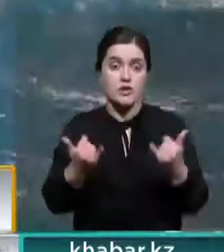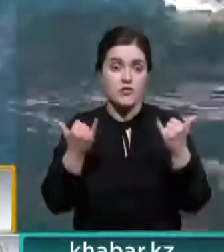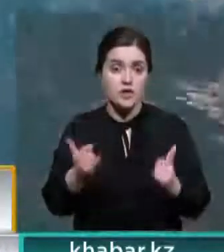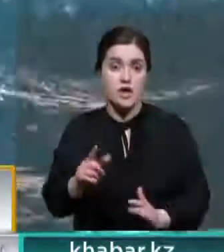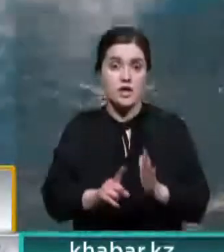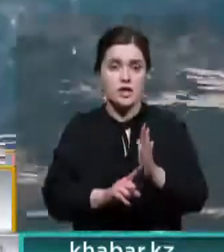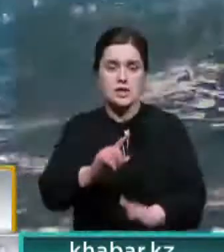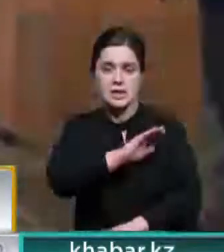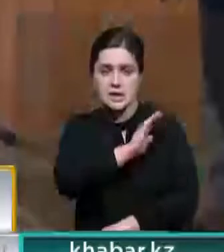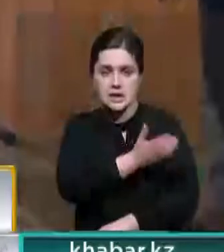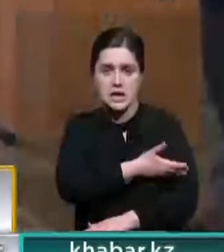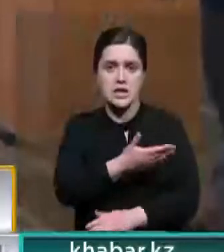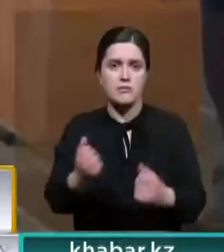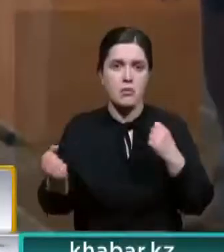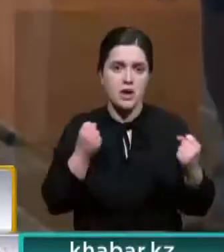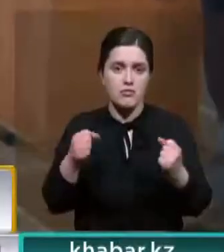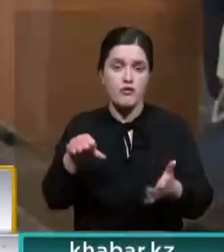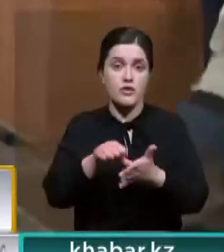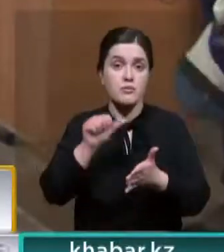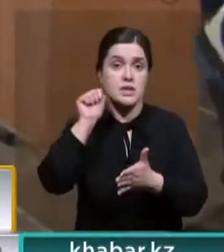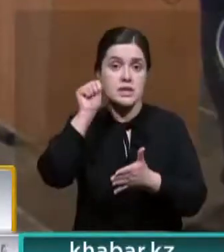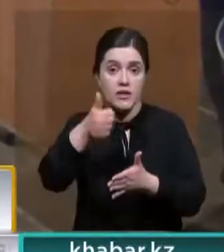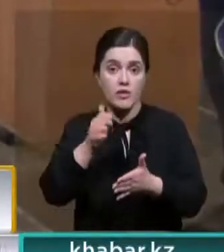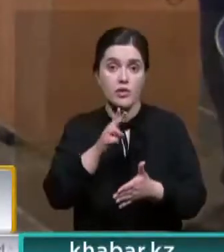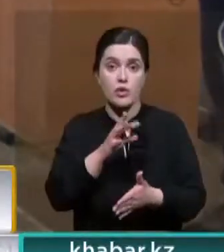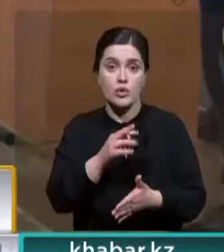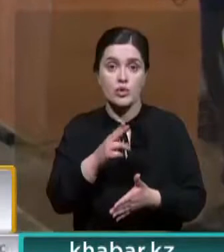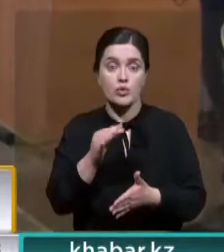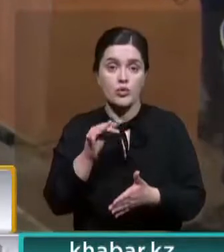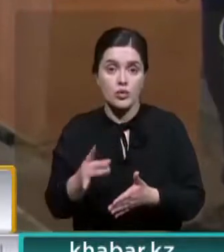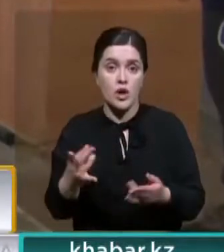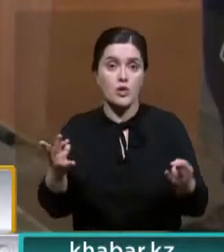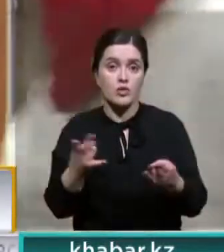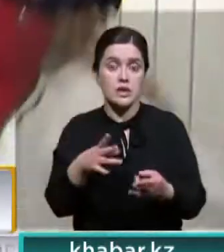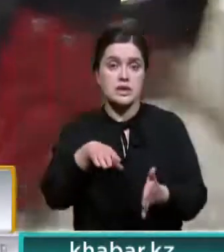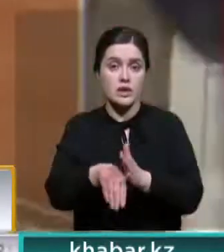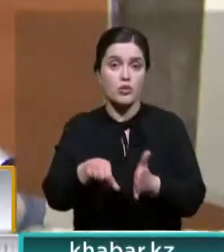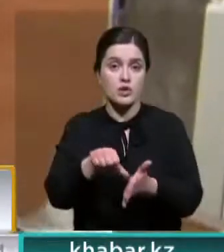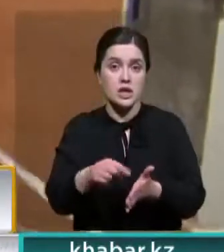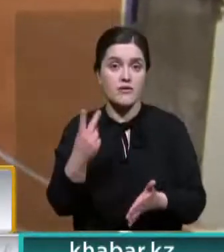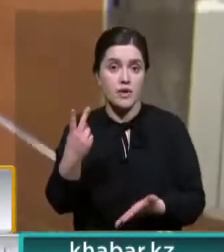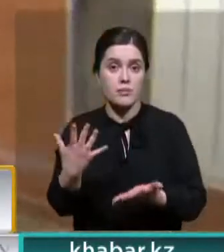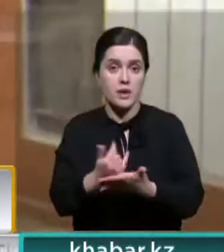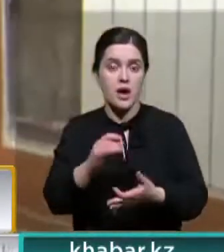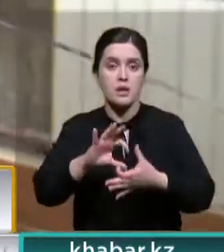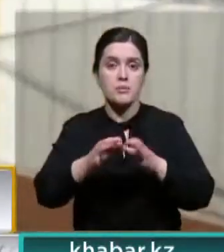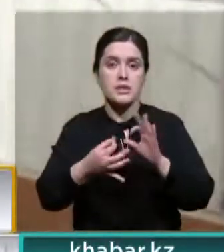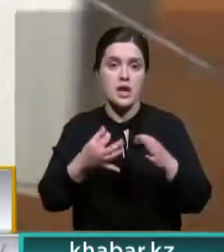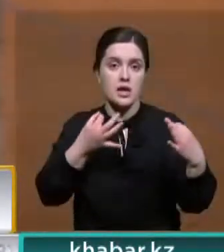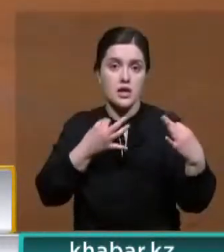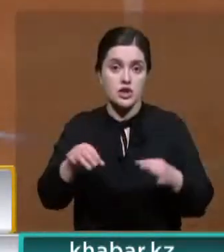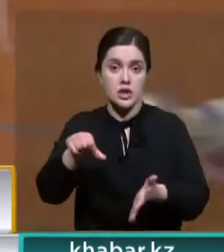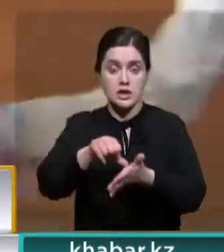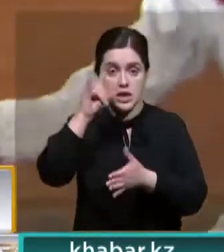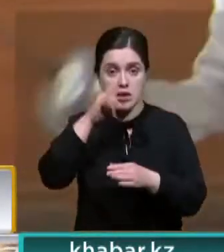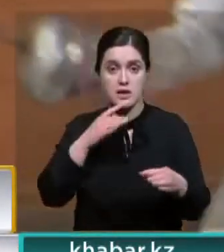итогам сегодняшних стартов сильнейшие спортсмены выступят завтра в дисциплине конкур. Надо отметить, что среди участников есть два обладателя олимпийских лицензий.